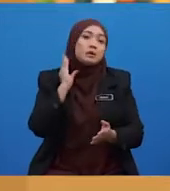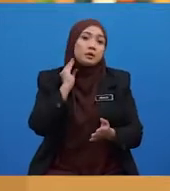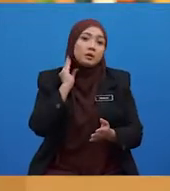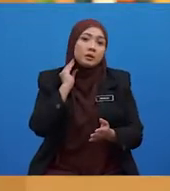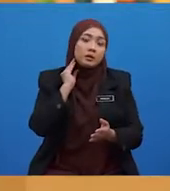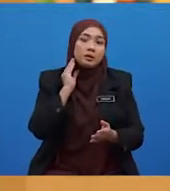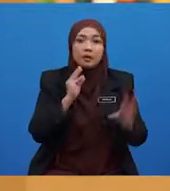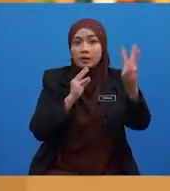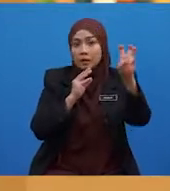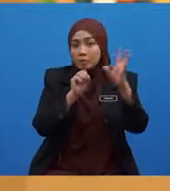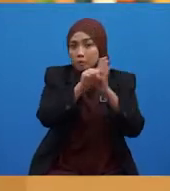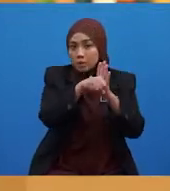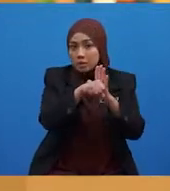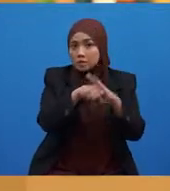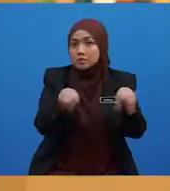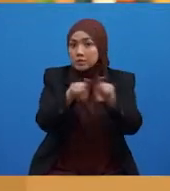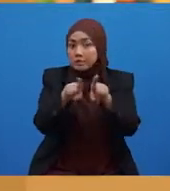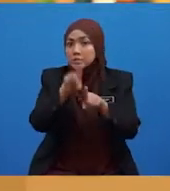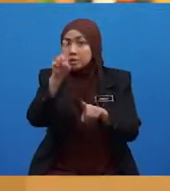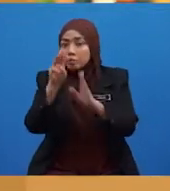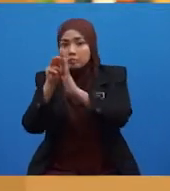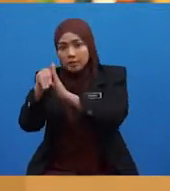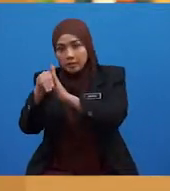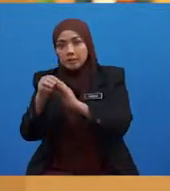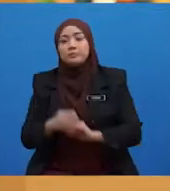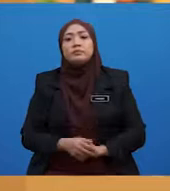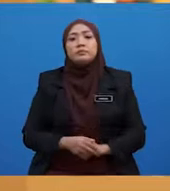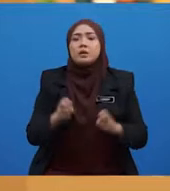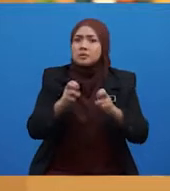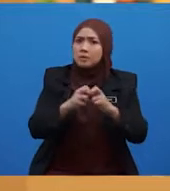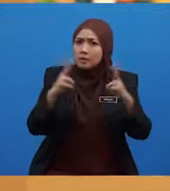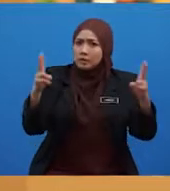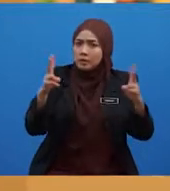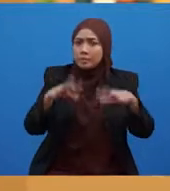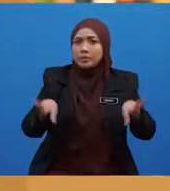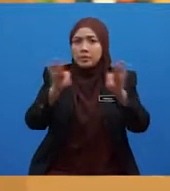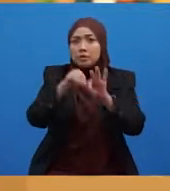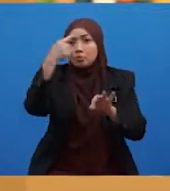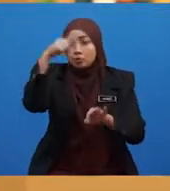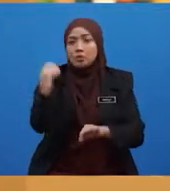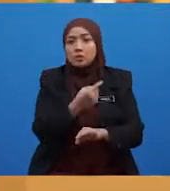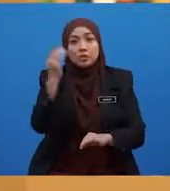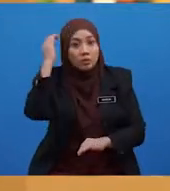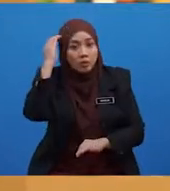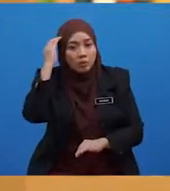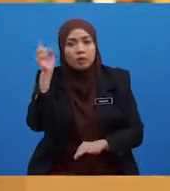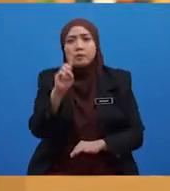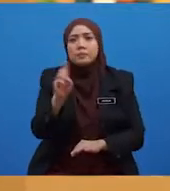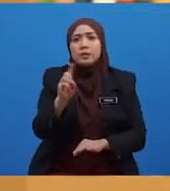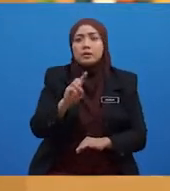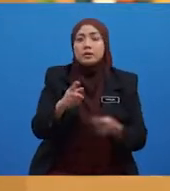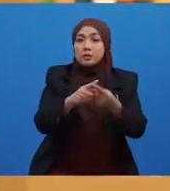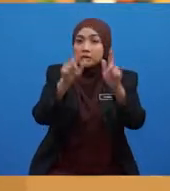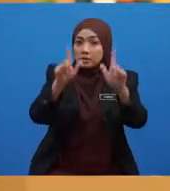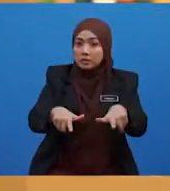selama 60 saat bersamaan 1 minit. Sangat penting untuk anda tahu di mana letaknya